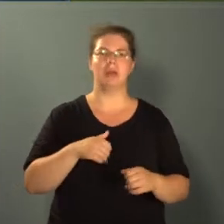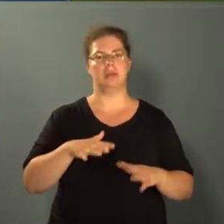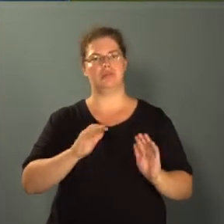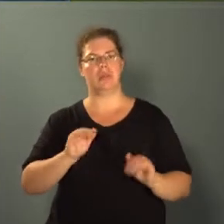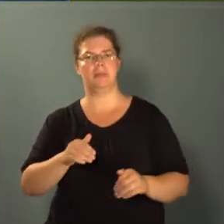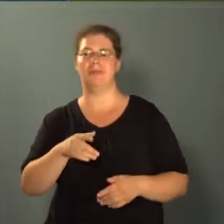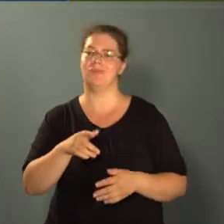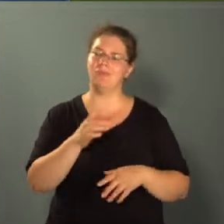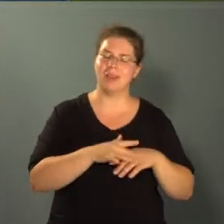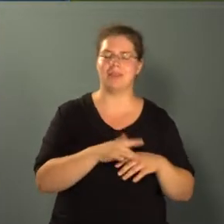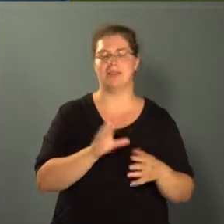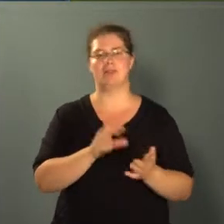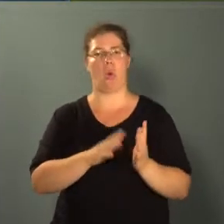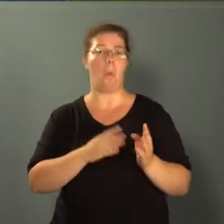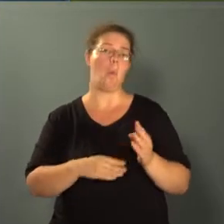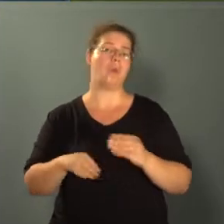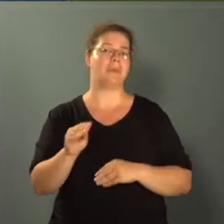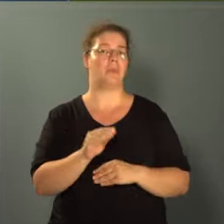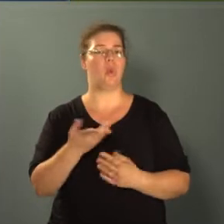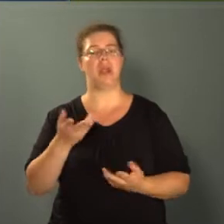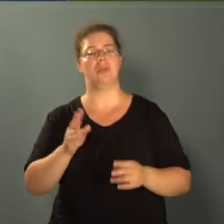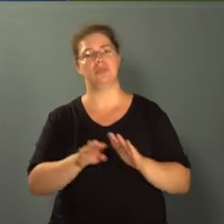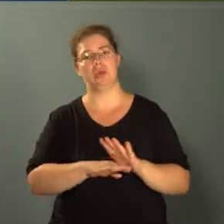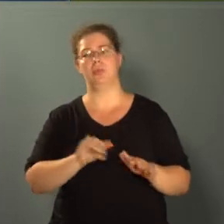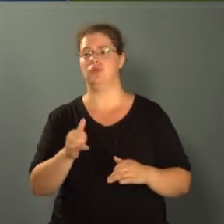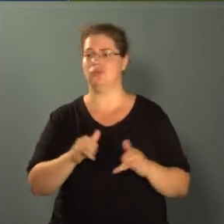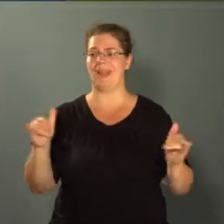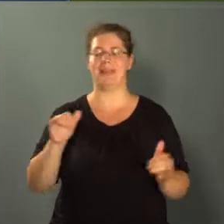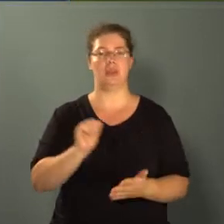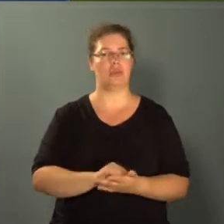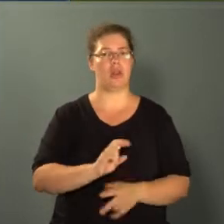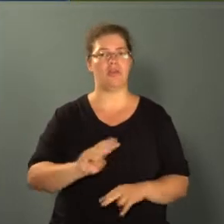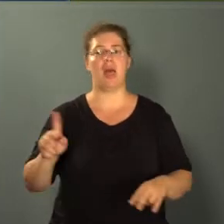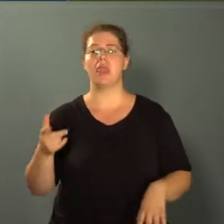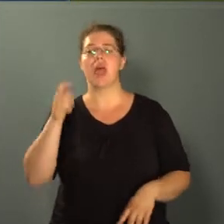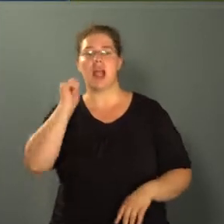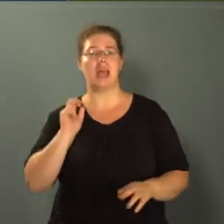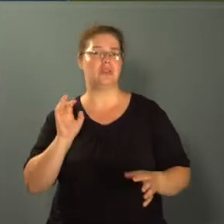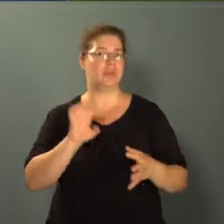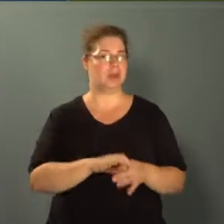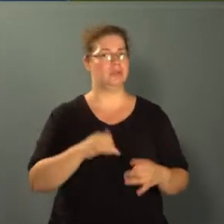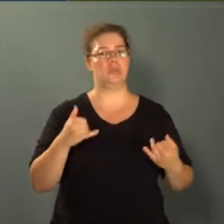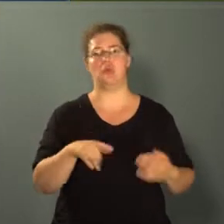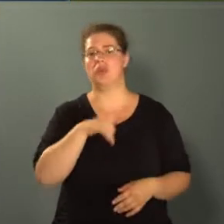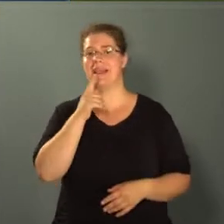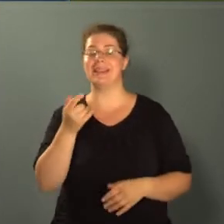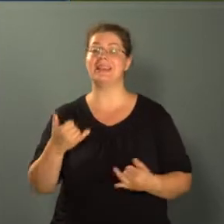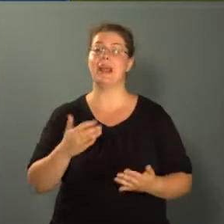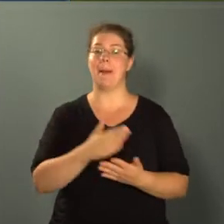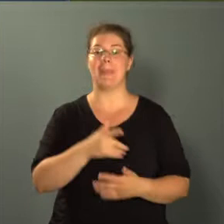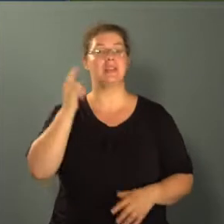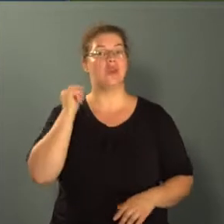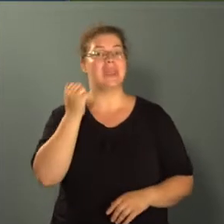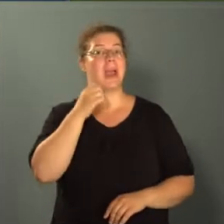Ferencvárossal, tehát mindenképpen az utánpótlás programunk is fejlesztés alatt van. Ugye a lányok bekapcsolódtak, most lesz az idén már